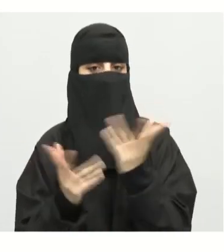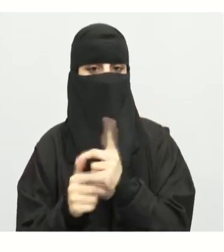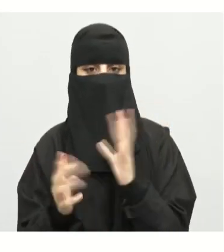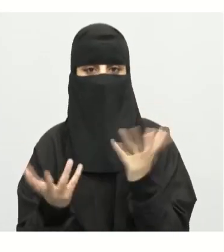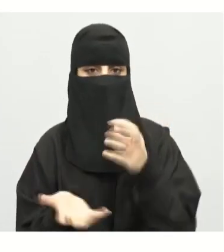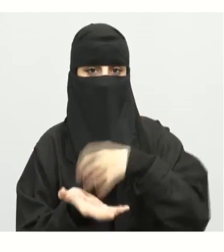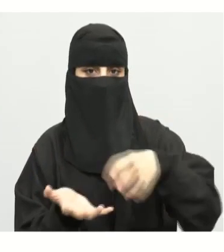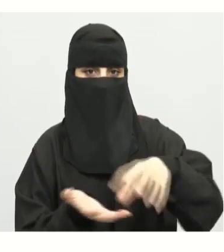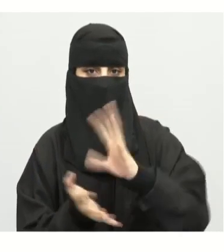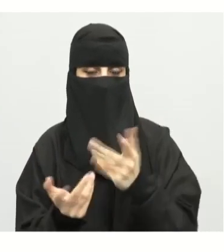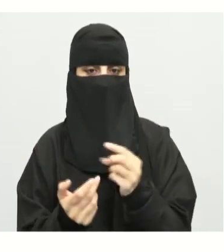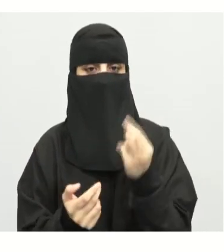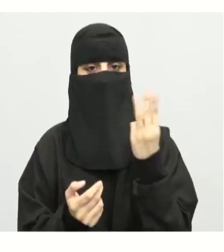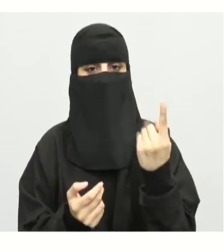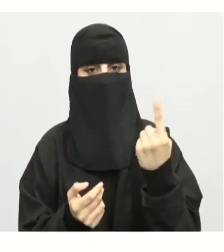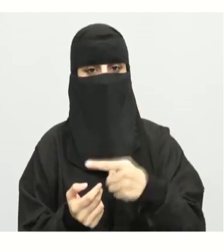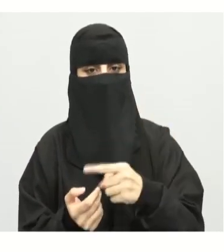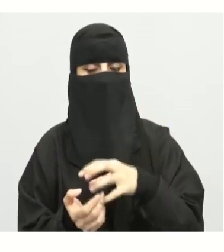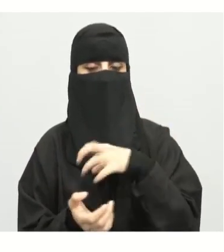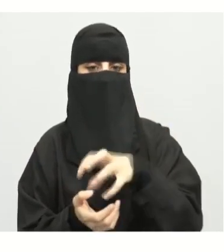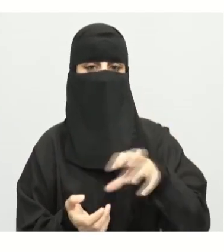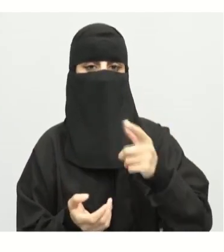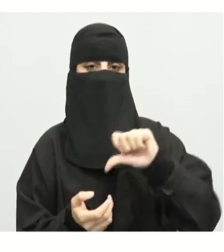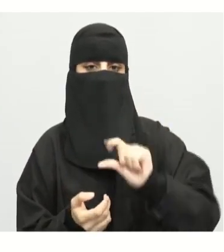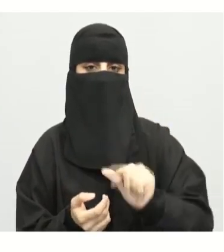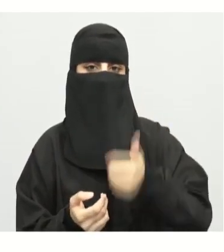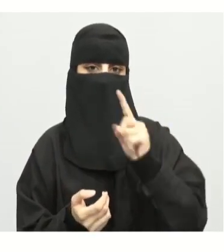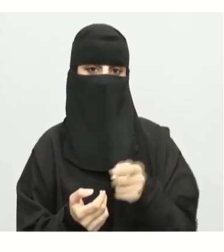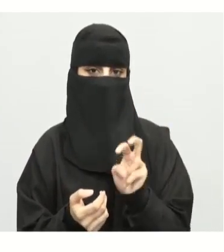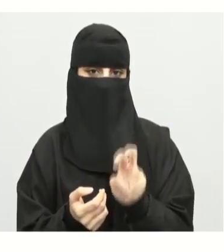السعوديه من ثلاثه عشره منطقه اداريه